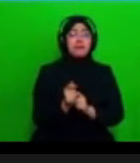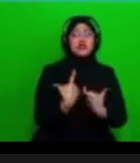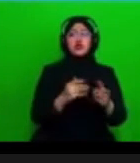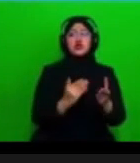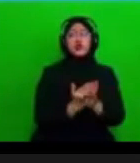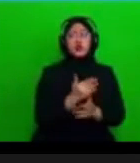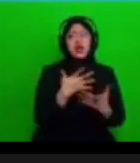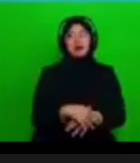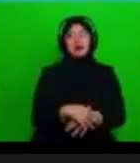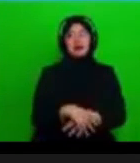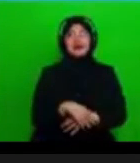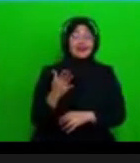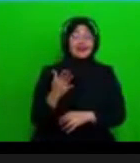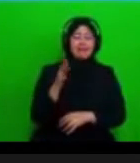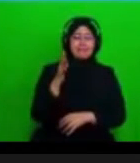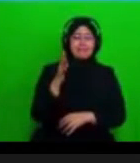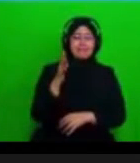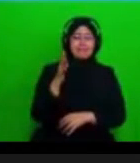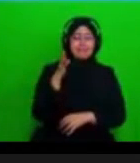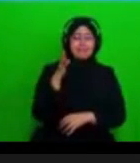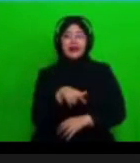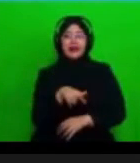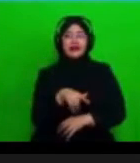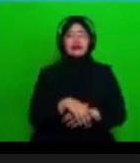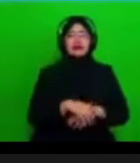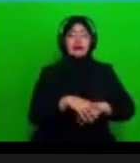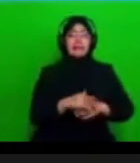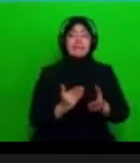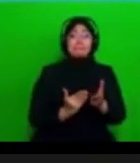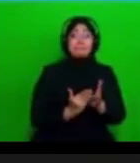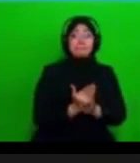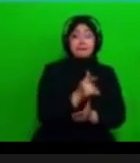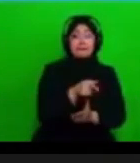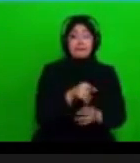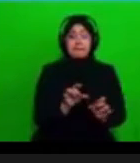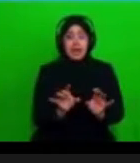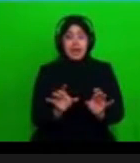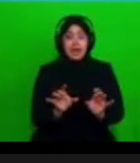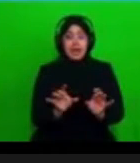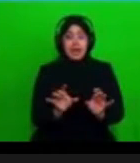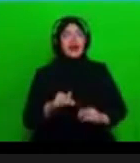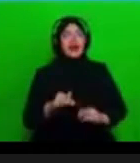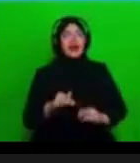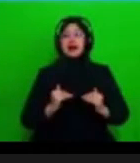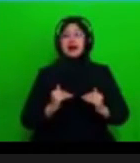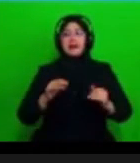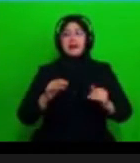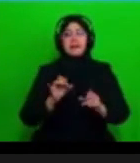kalau beda daerah kan beda standar. Ini sama, beda prodi, beda standar. Kalau